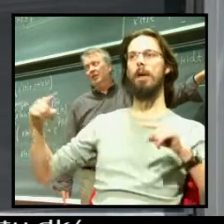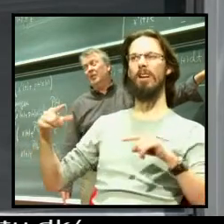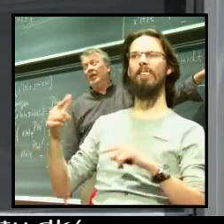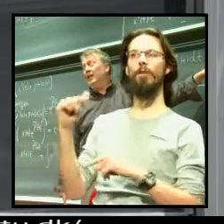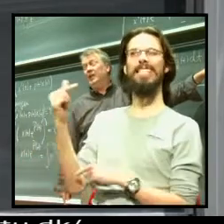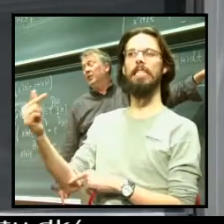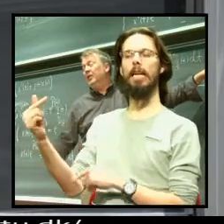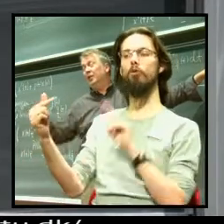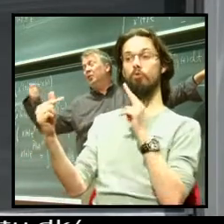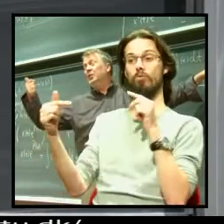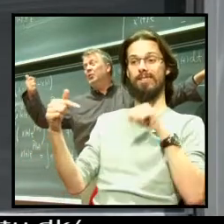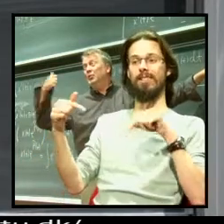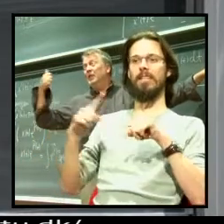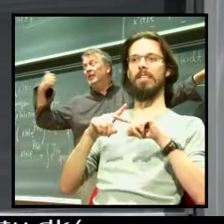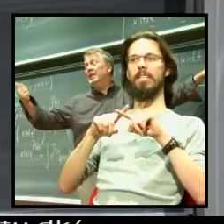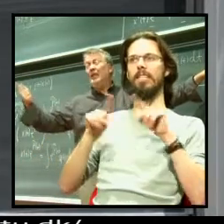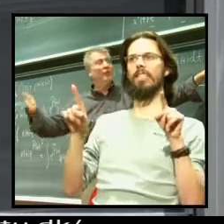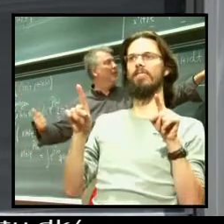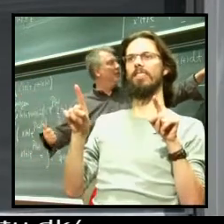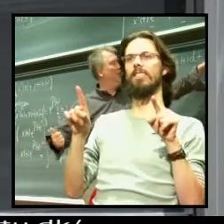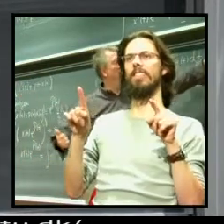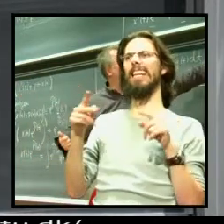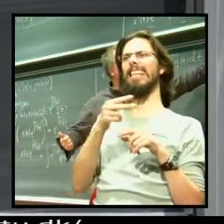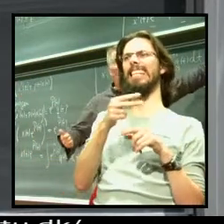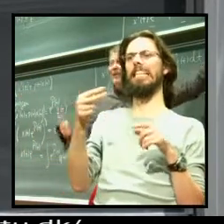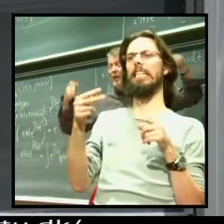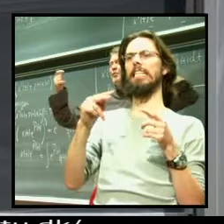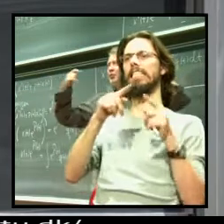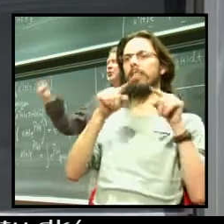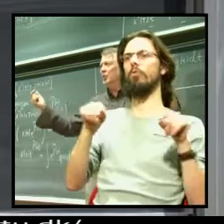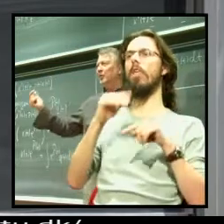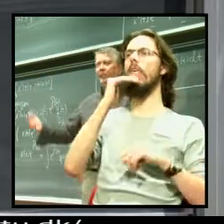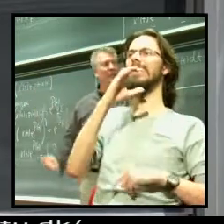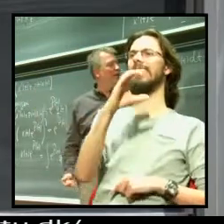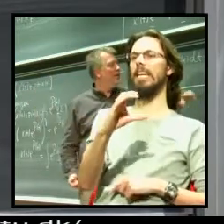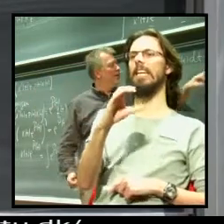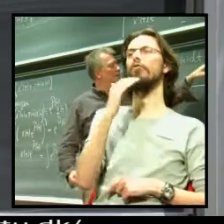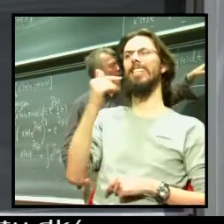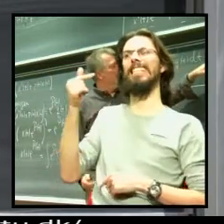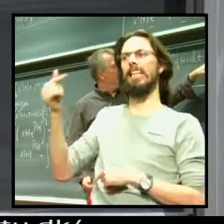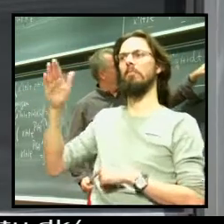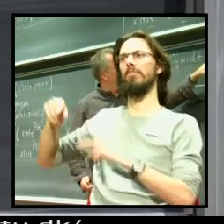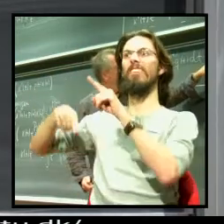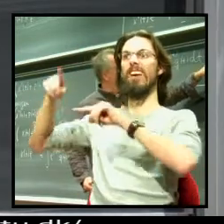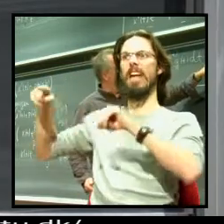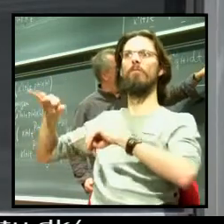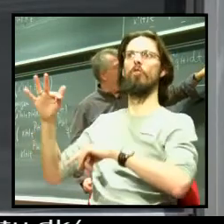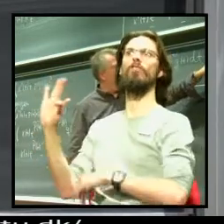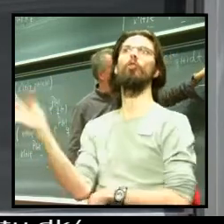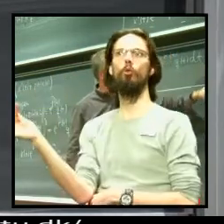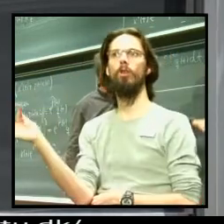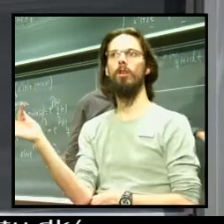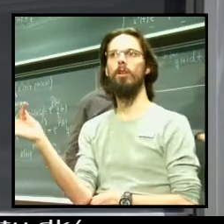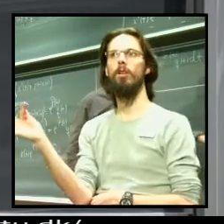i differentialligningsteori typisk et c, fordi t er den variable for funktionerne. Så det der